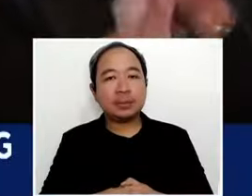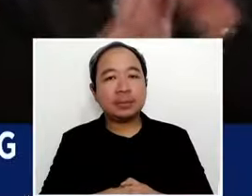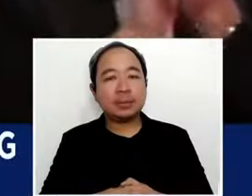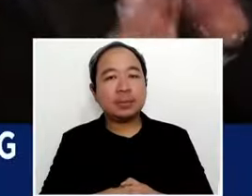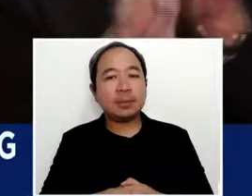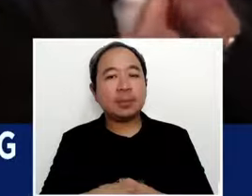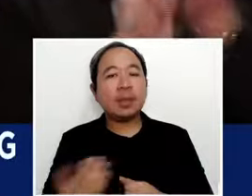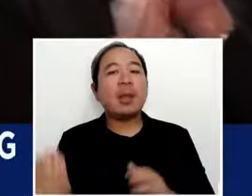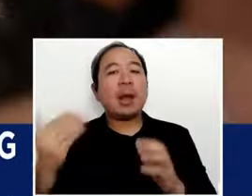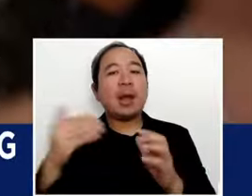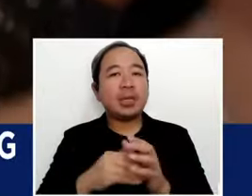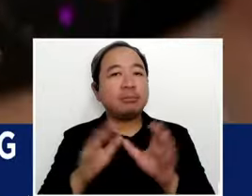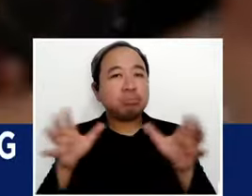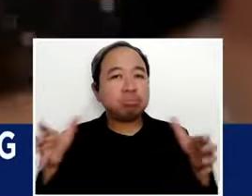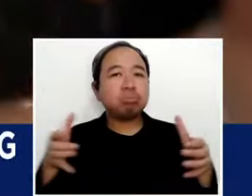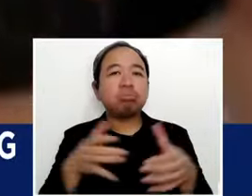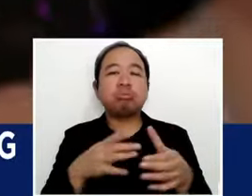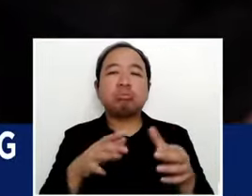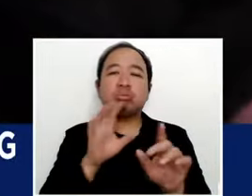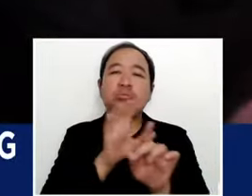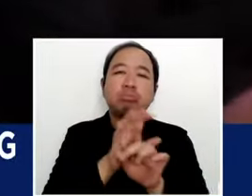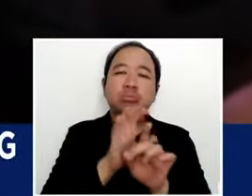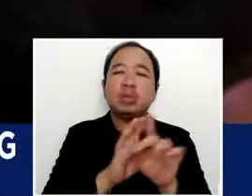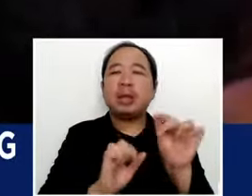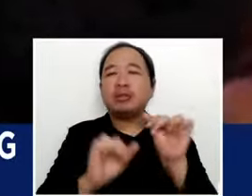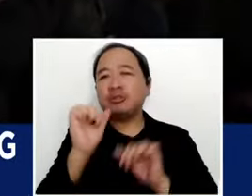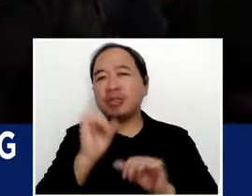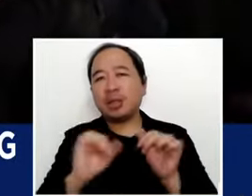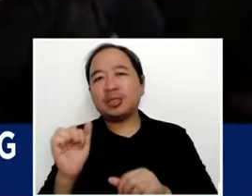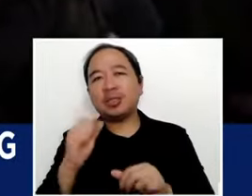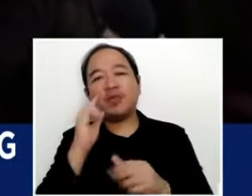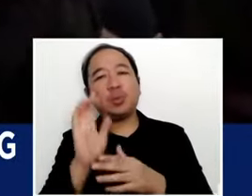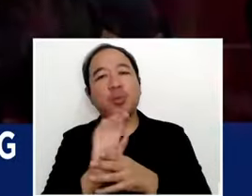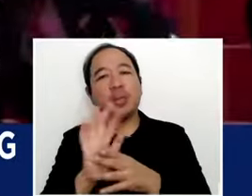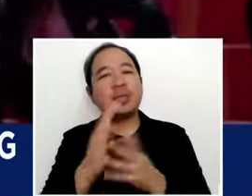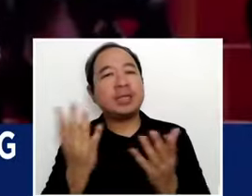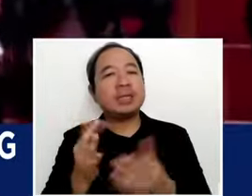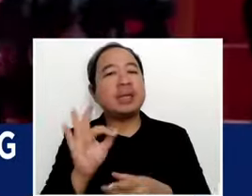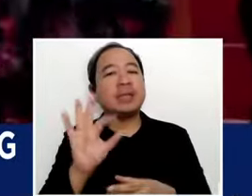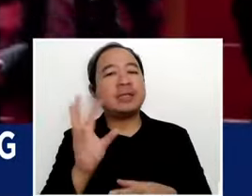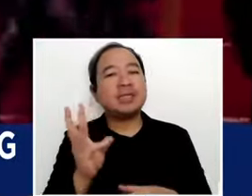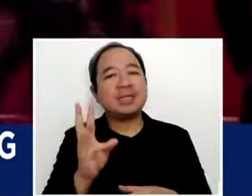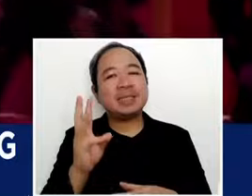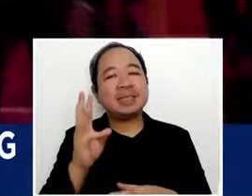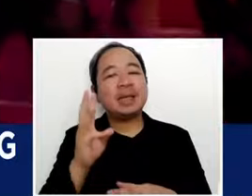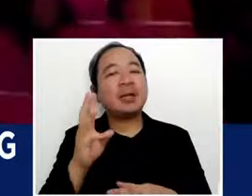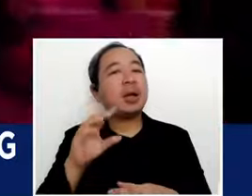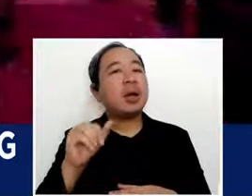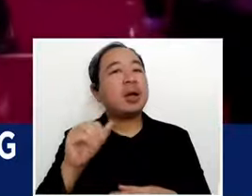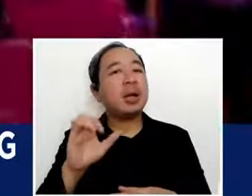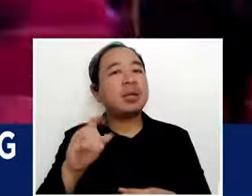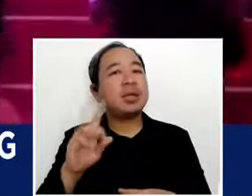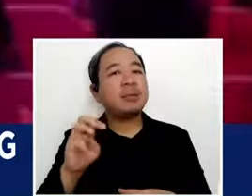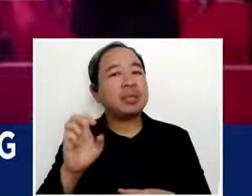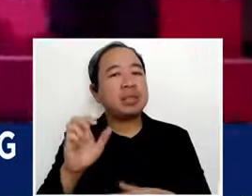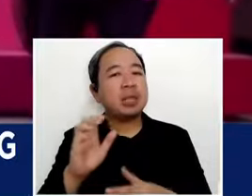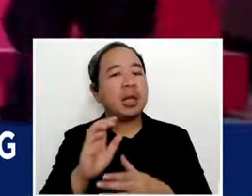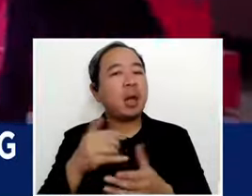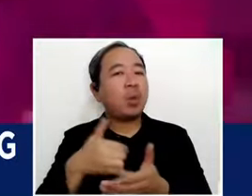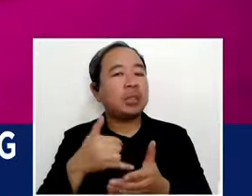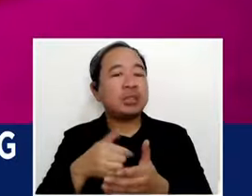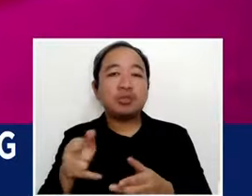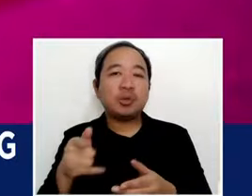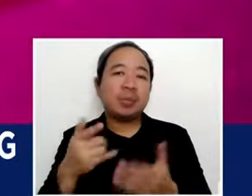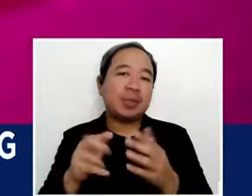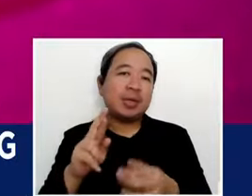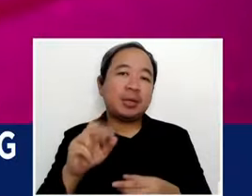Muling nagtipon-tipon ang pinakamalalaking bituin sa pelikula sa 96th Academy Awards. Hindi mananalo si Ryan Gosling sa Best Supporting Actor